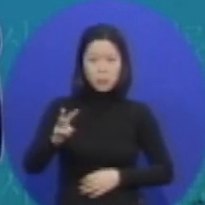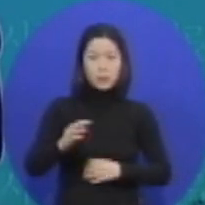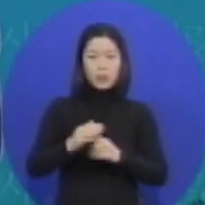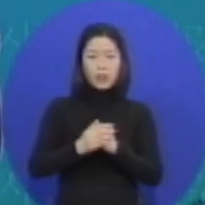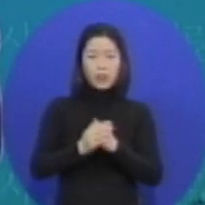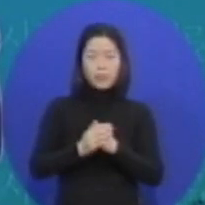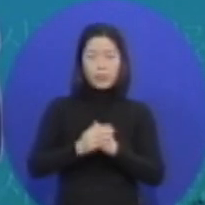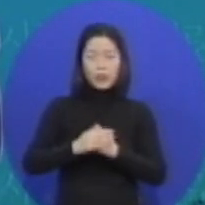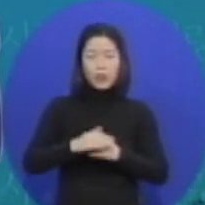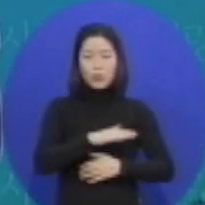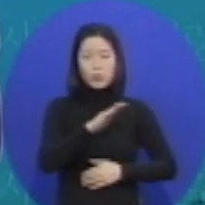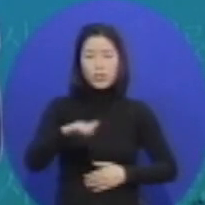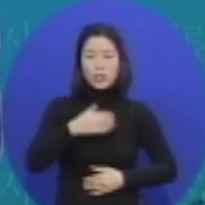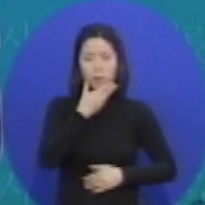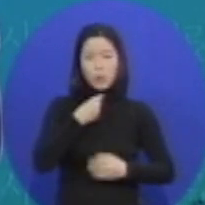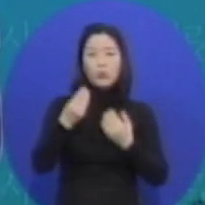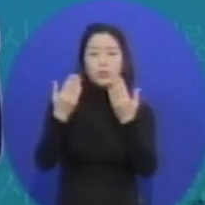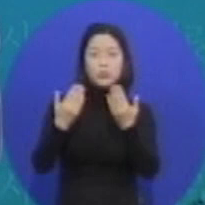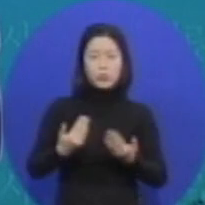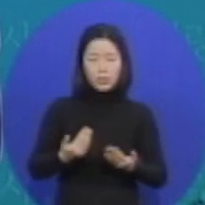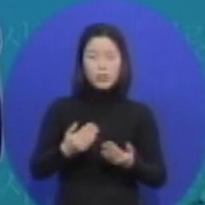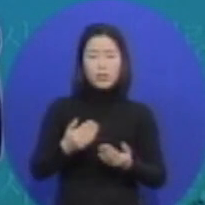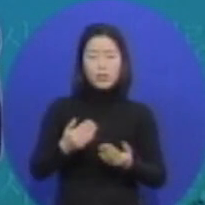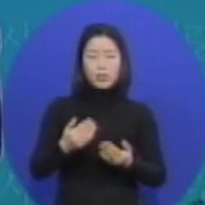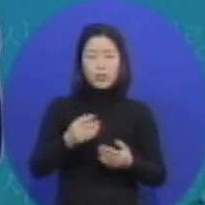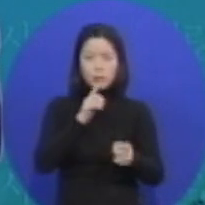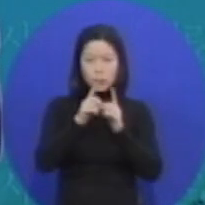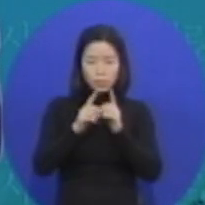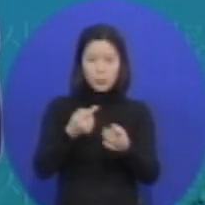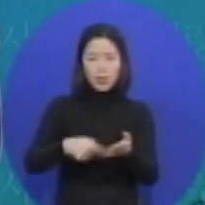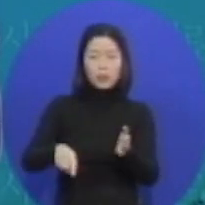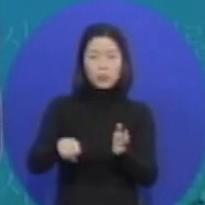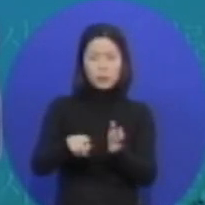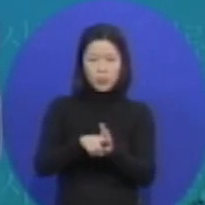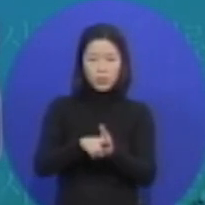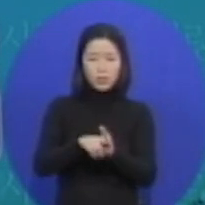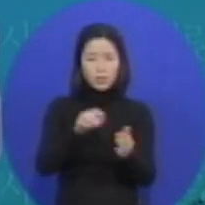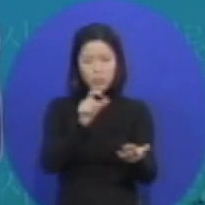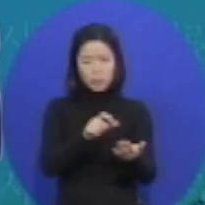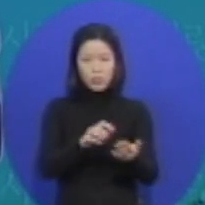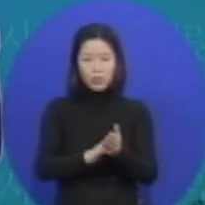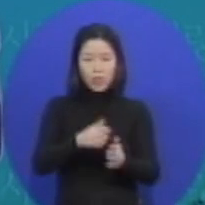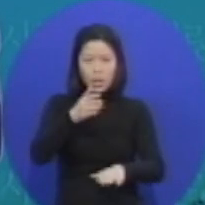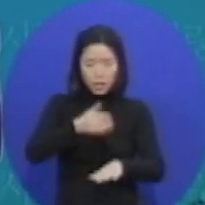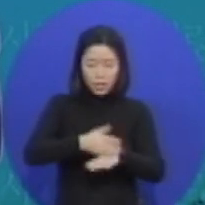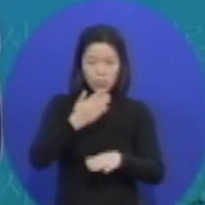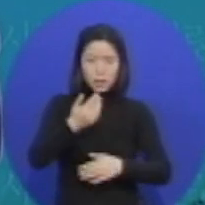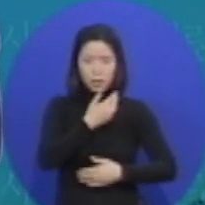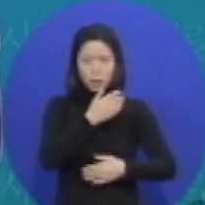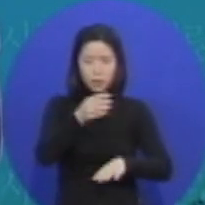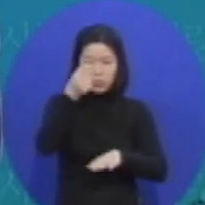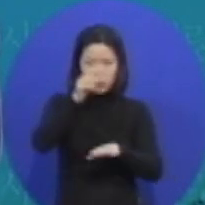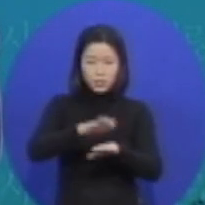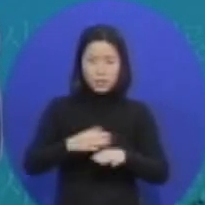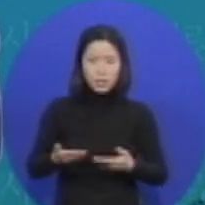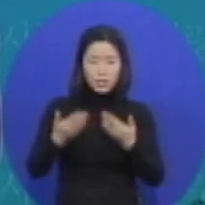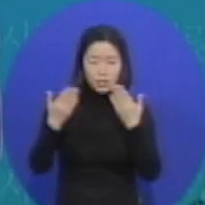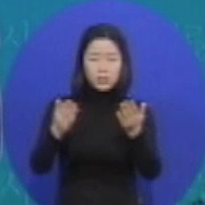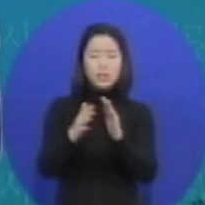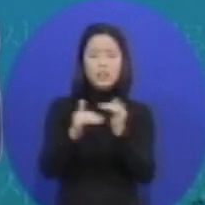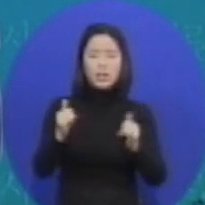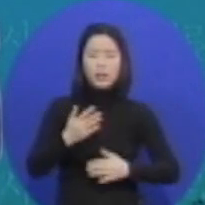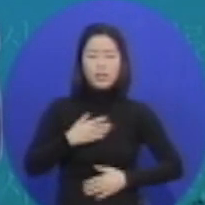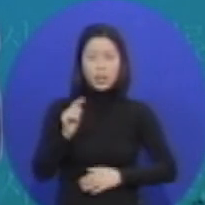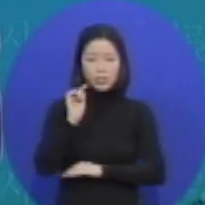우리에게 복을 주시겠다고 그렇게 하시려고 하시는 거라고 하셨어요 감사로 제사를 드리는 자가 나를 영화롭게